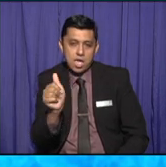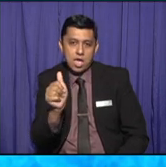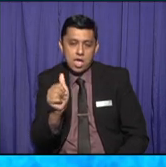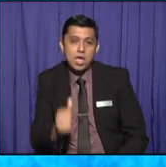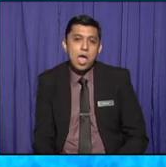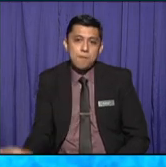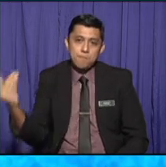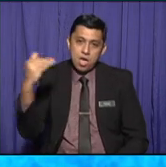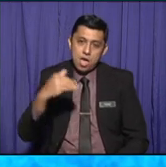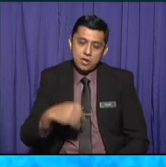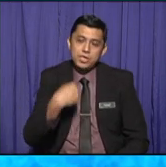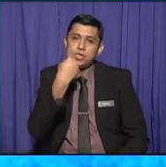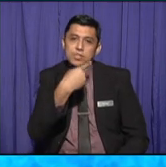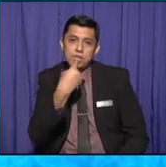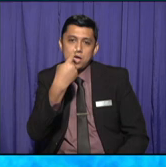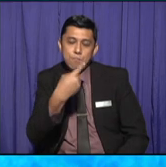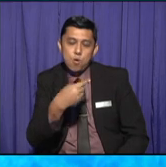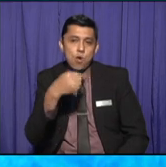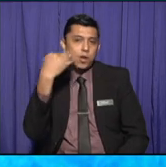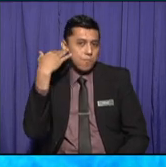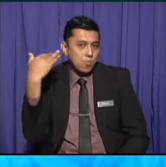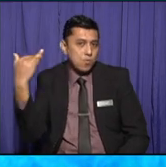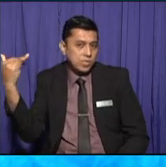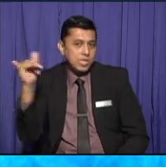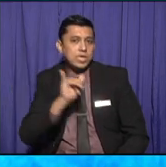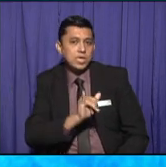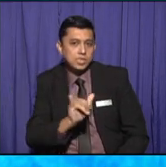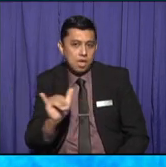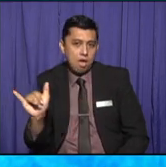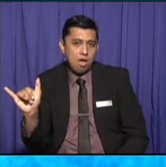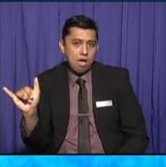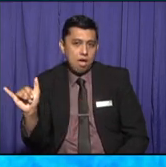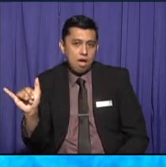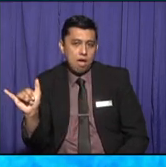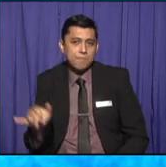la. Mari sebut bunyinya.